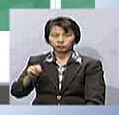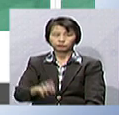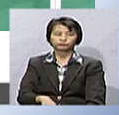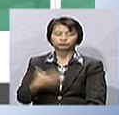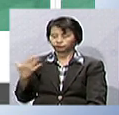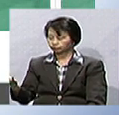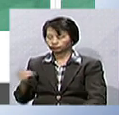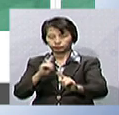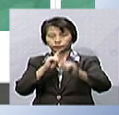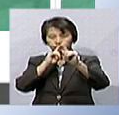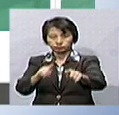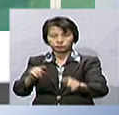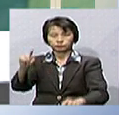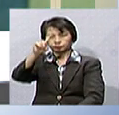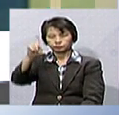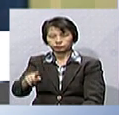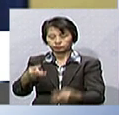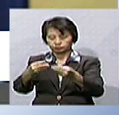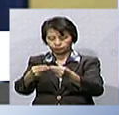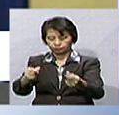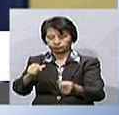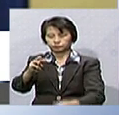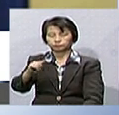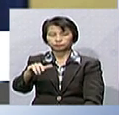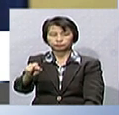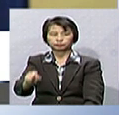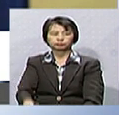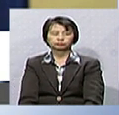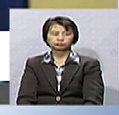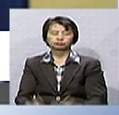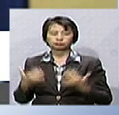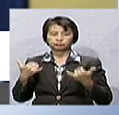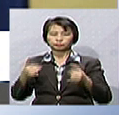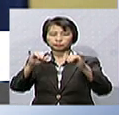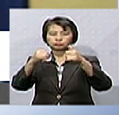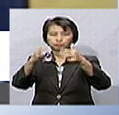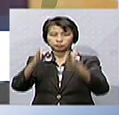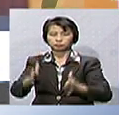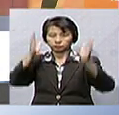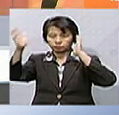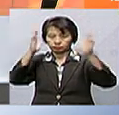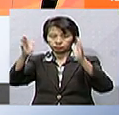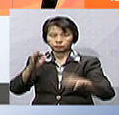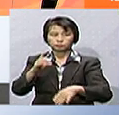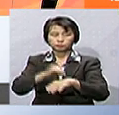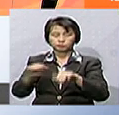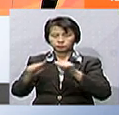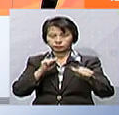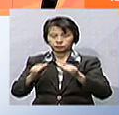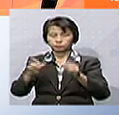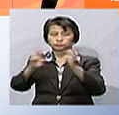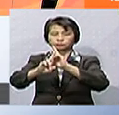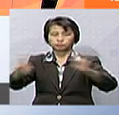Sim menjawab soalan Ahli Parlimen Pasir Mas Ahmad Fadli Syari. Kini para pemain kebangsaan di ABM sedang giat membuat